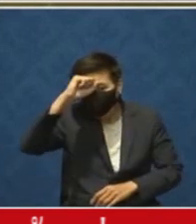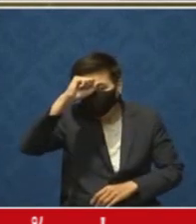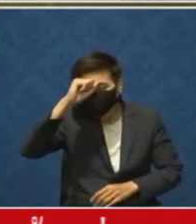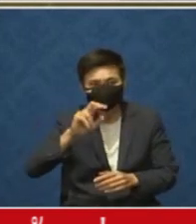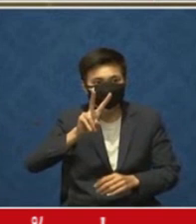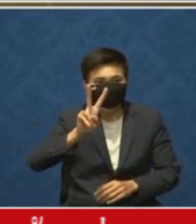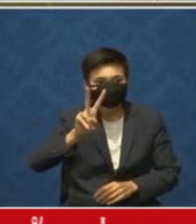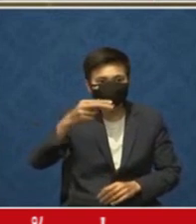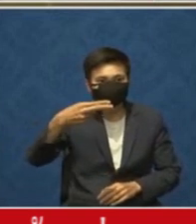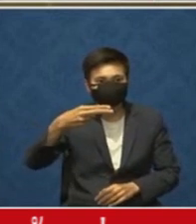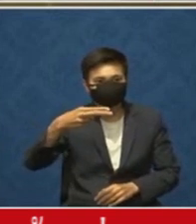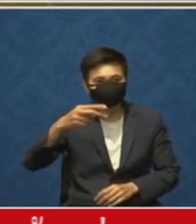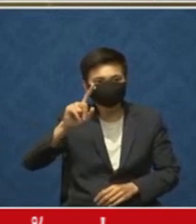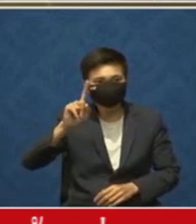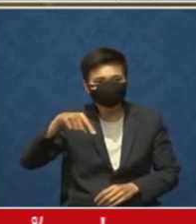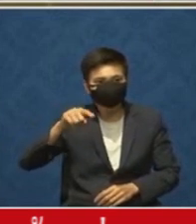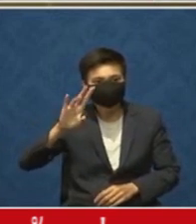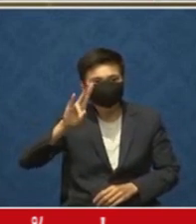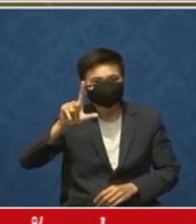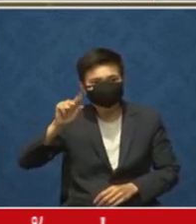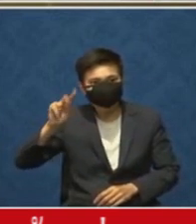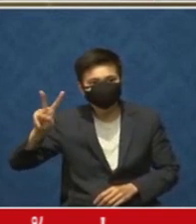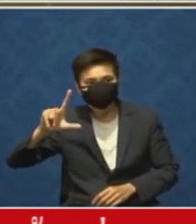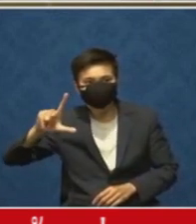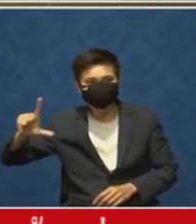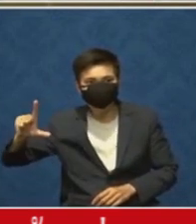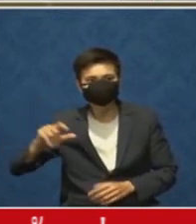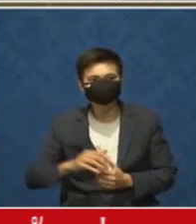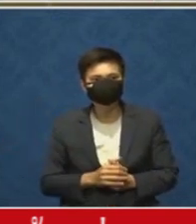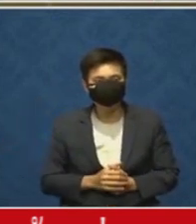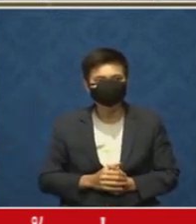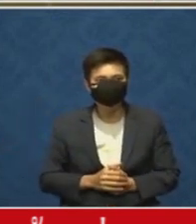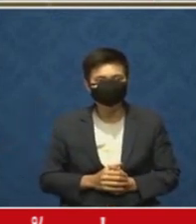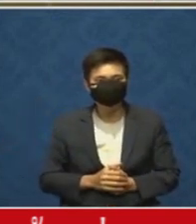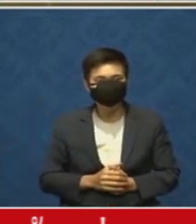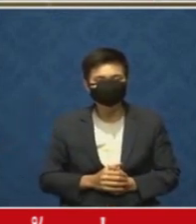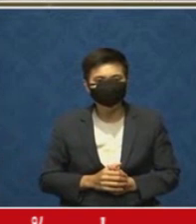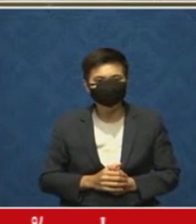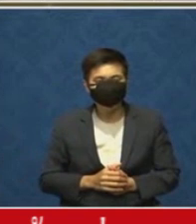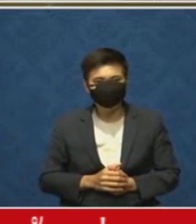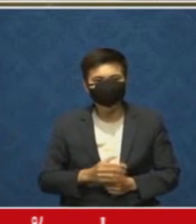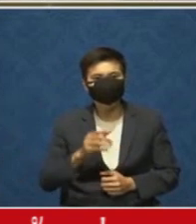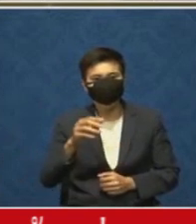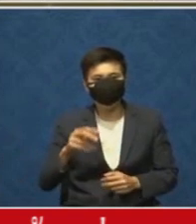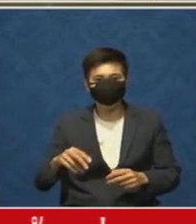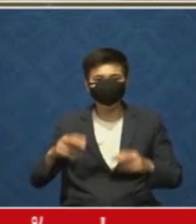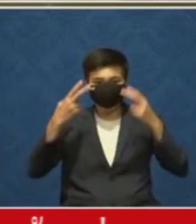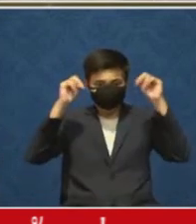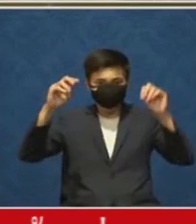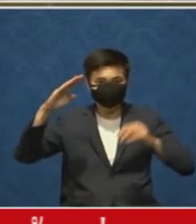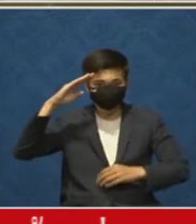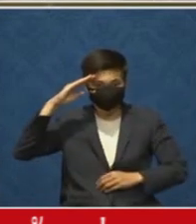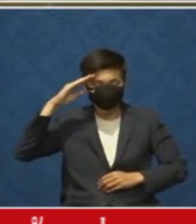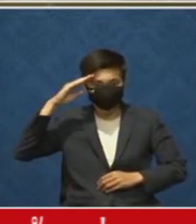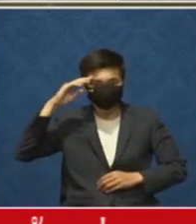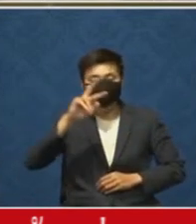21,722 ล้านบาทครับท่านประธานพลเอกประยุทธ์จันทร์โอชาในฐานะรัฐมนตรีว่าการกระทรวงกล